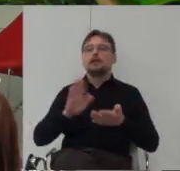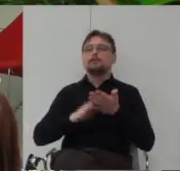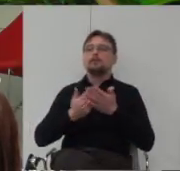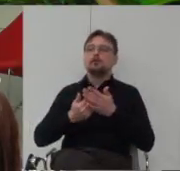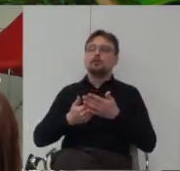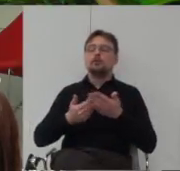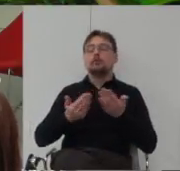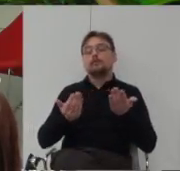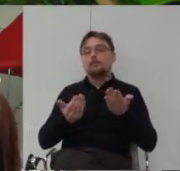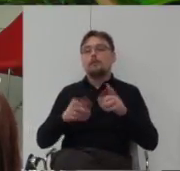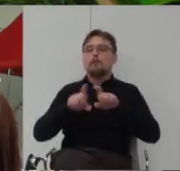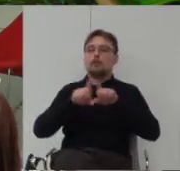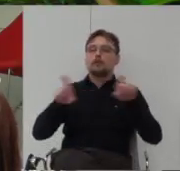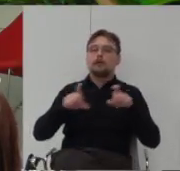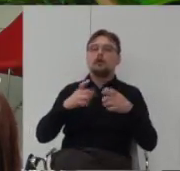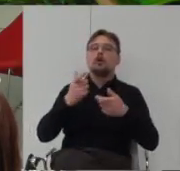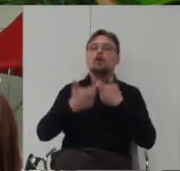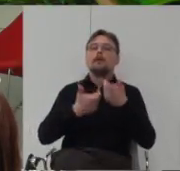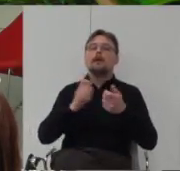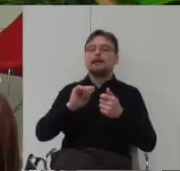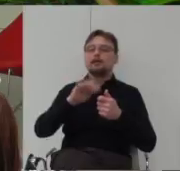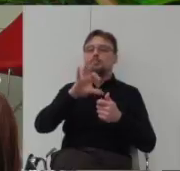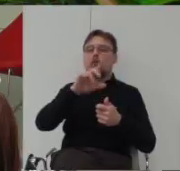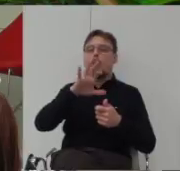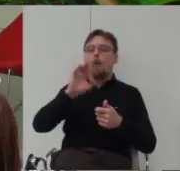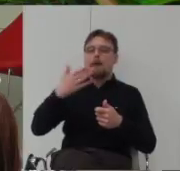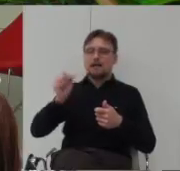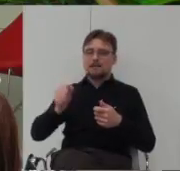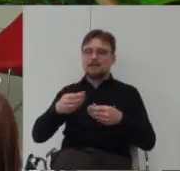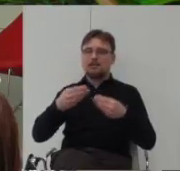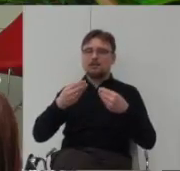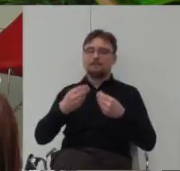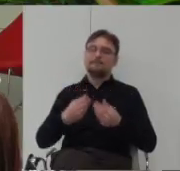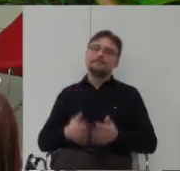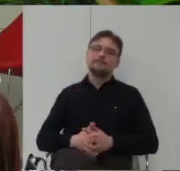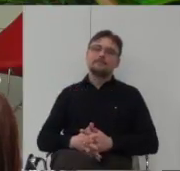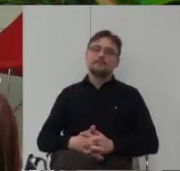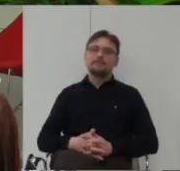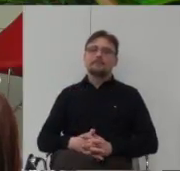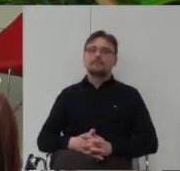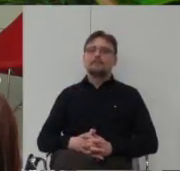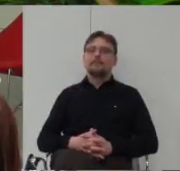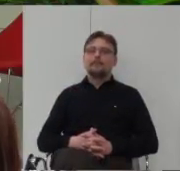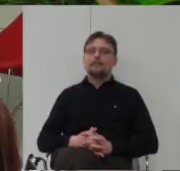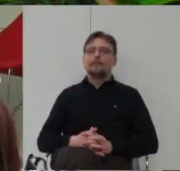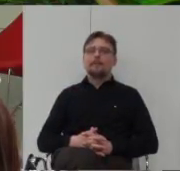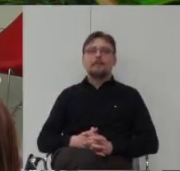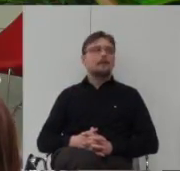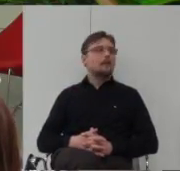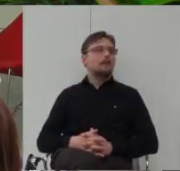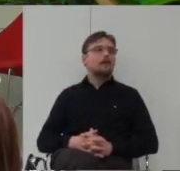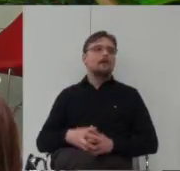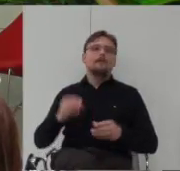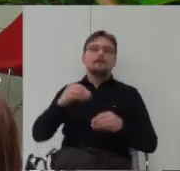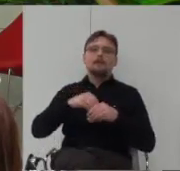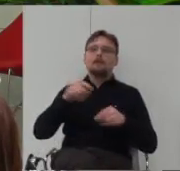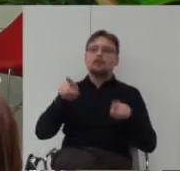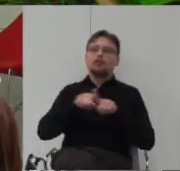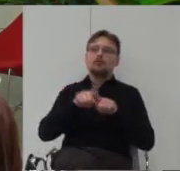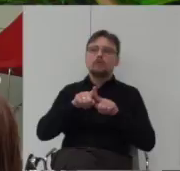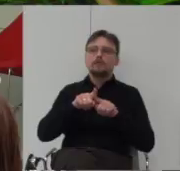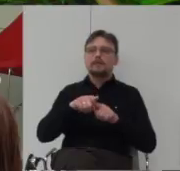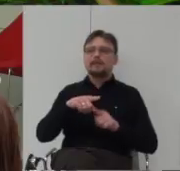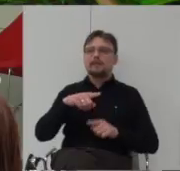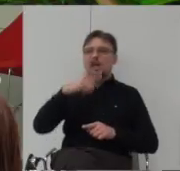ze straw bale, czyli ze słomy i z materiałów z recyklingu. Recyclab też wspiera powstawanie kompostowników